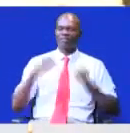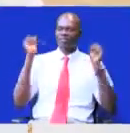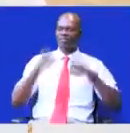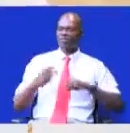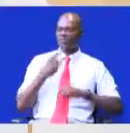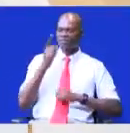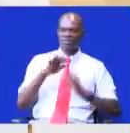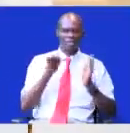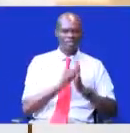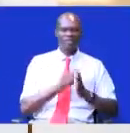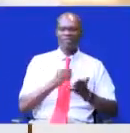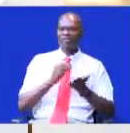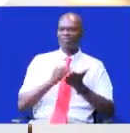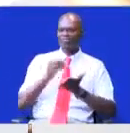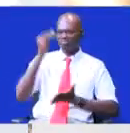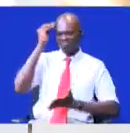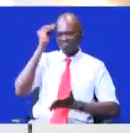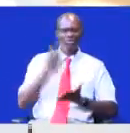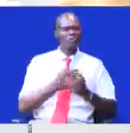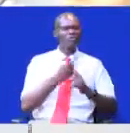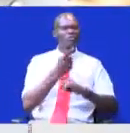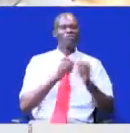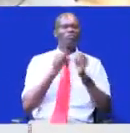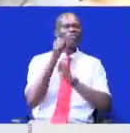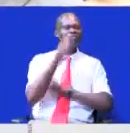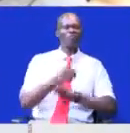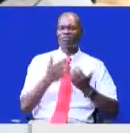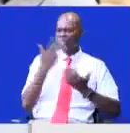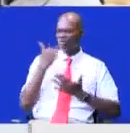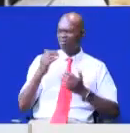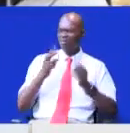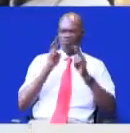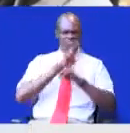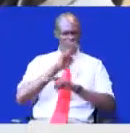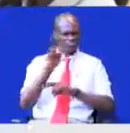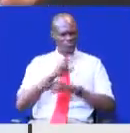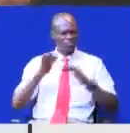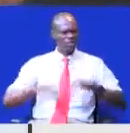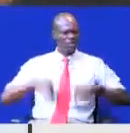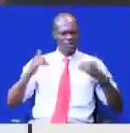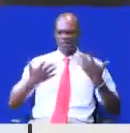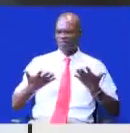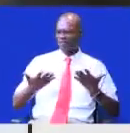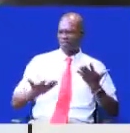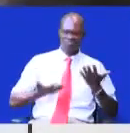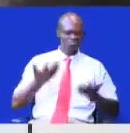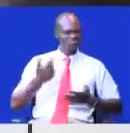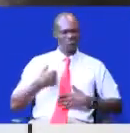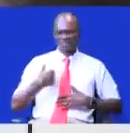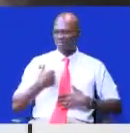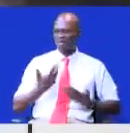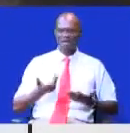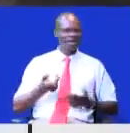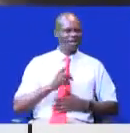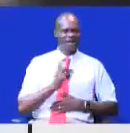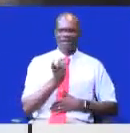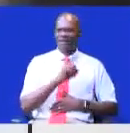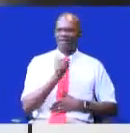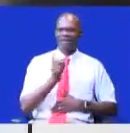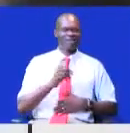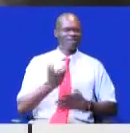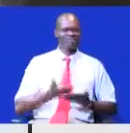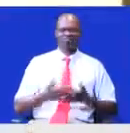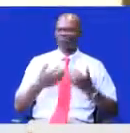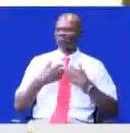anyalo wacho ni somo ni ogola mabor. Nikech aseng'iyo ngimana ni debe no kasomo dikora chal nade. To